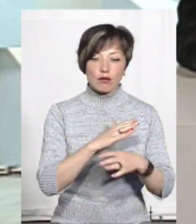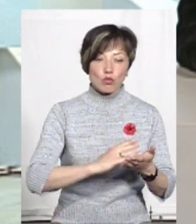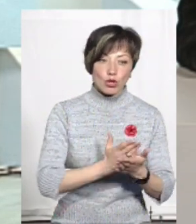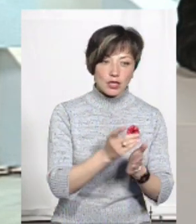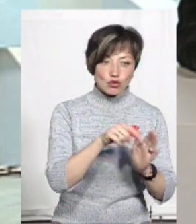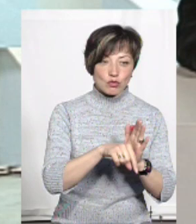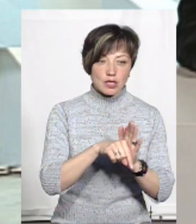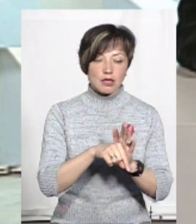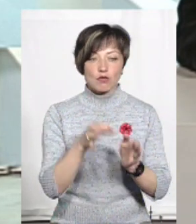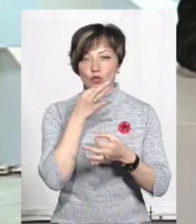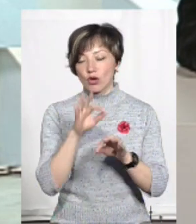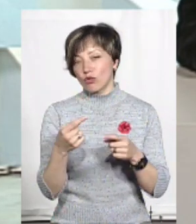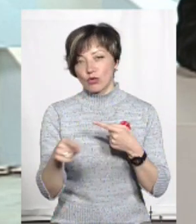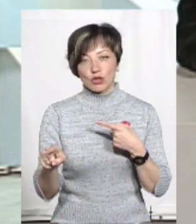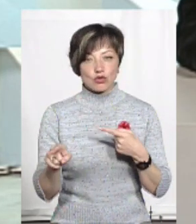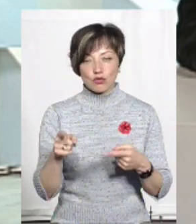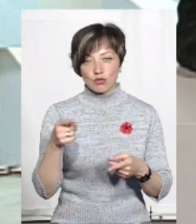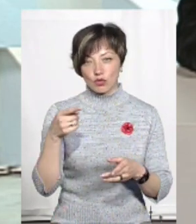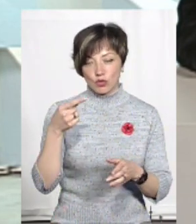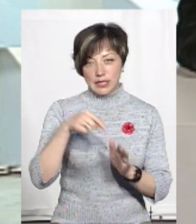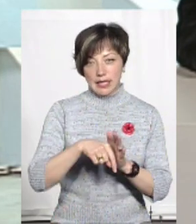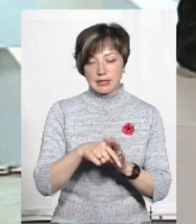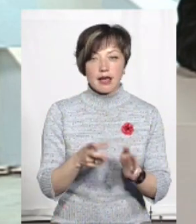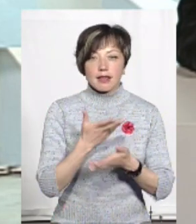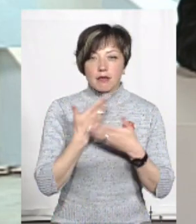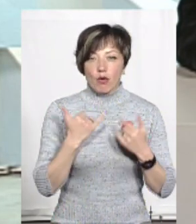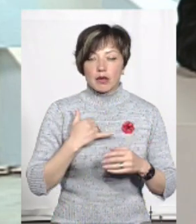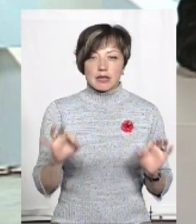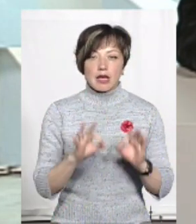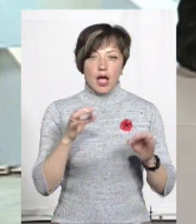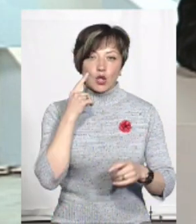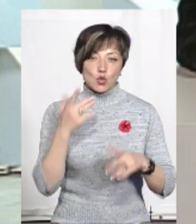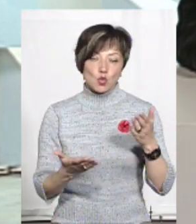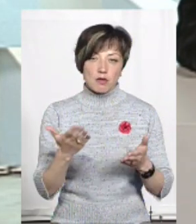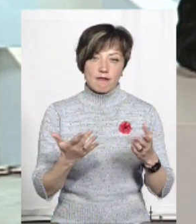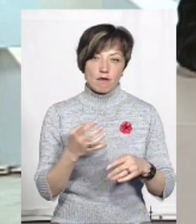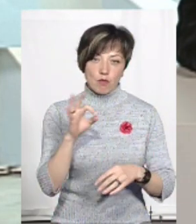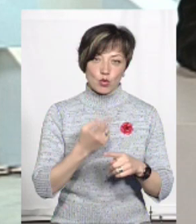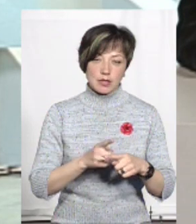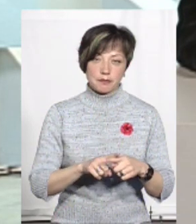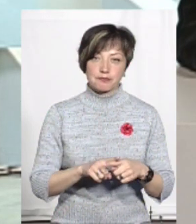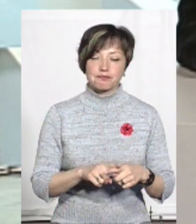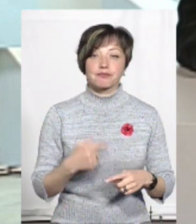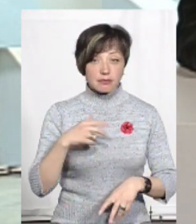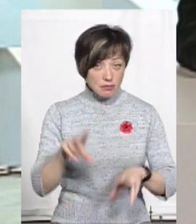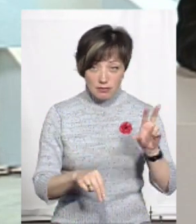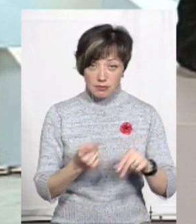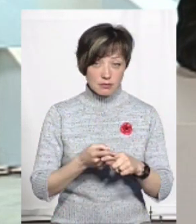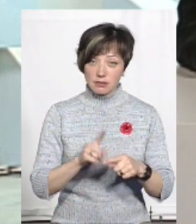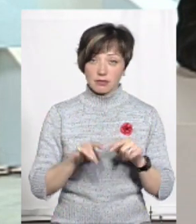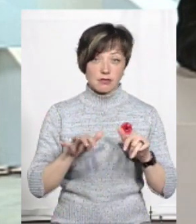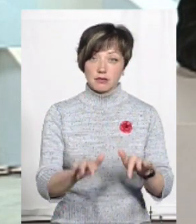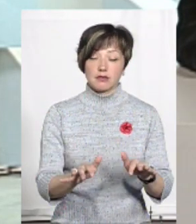політичному сенсі і в будь-якому іншому сенсі. Немає в мене ніяких сумнівів стосовно цього. І я вважаю, що